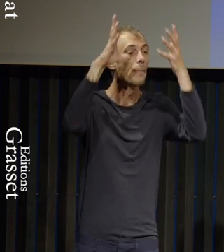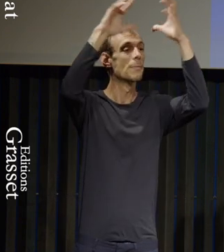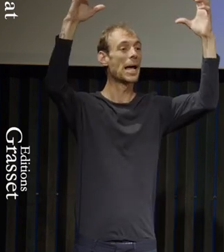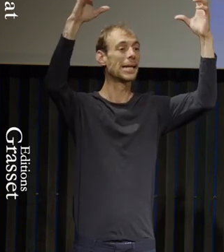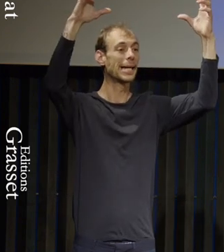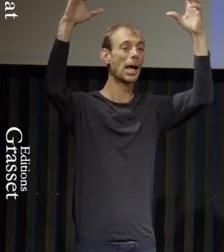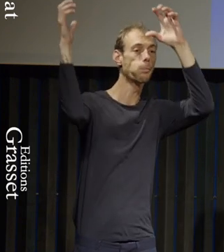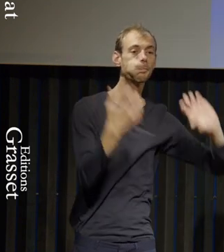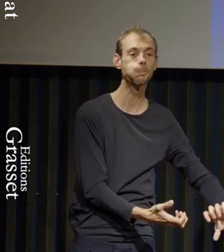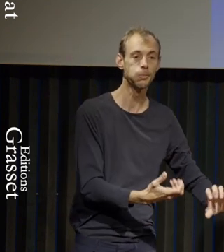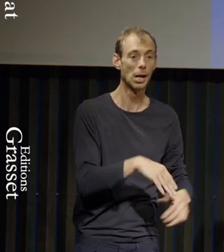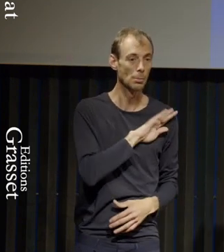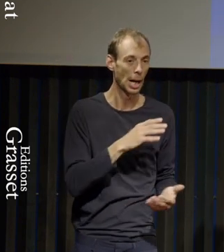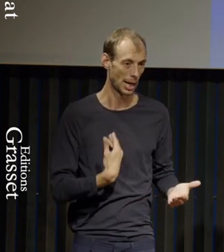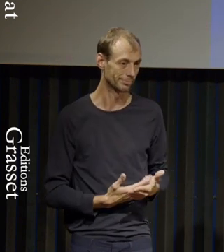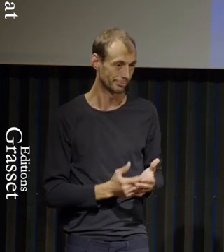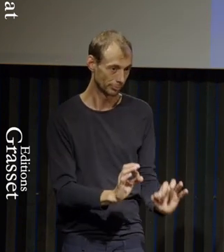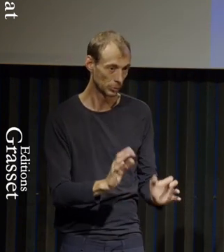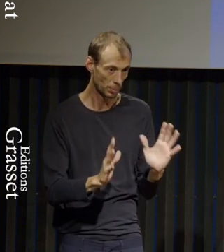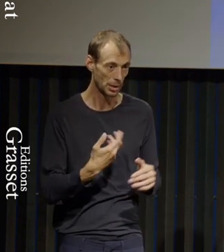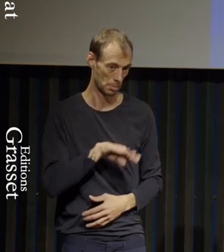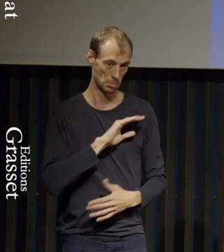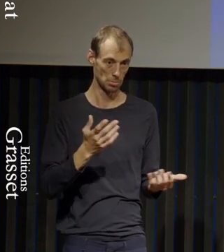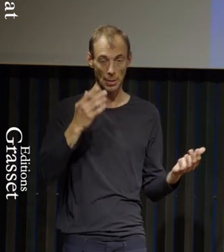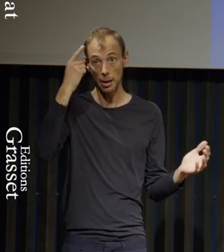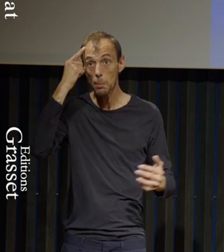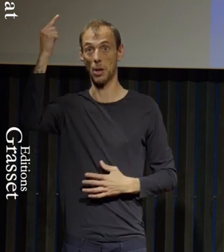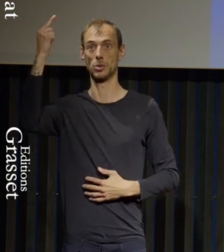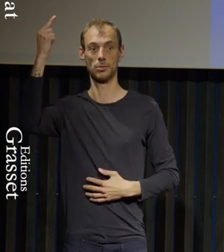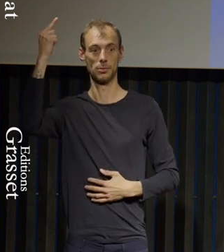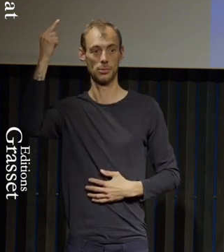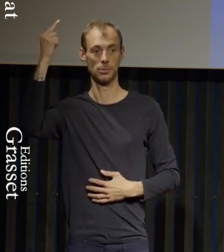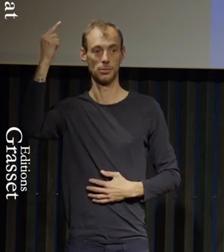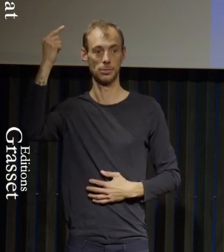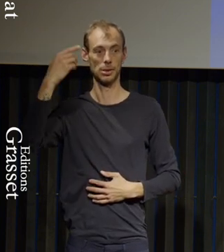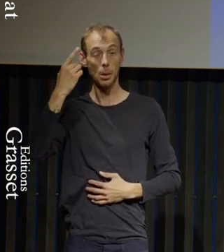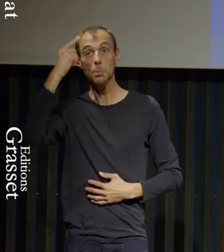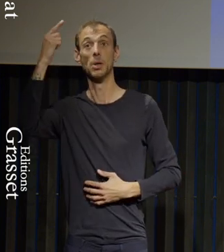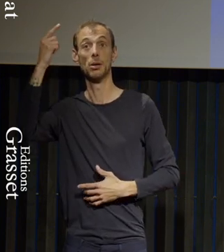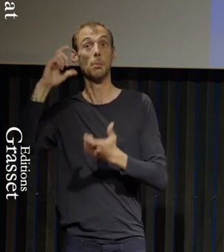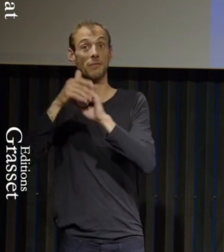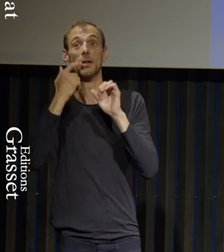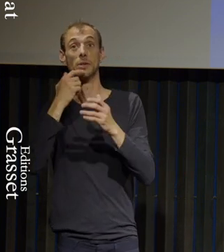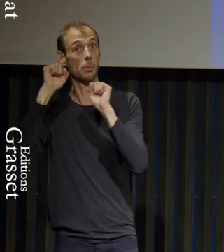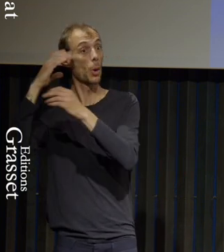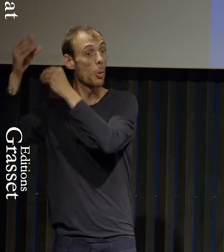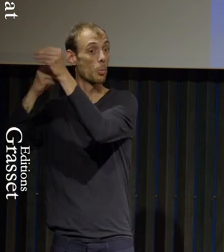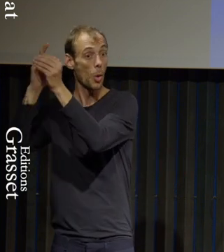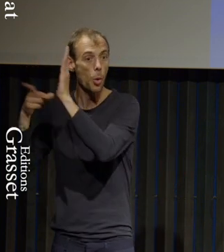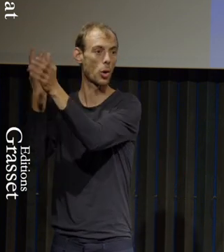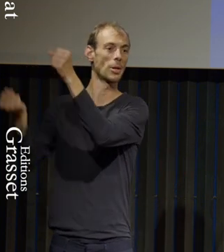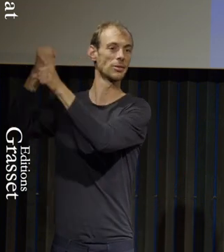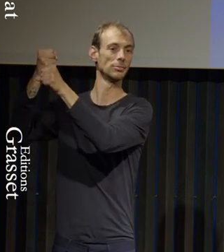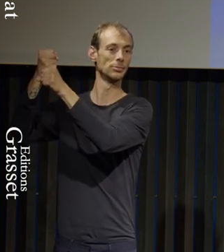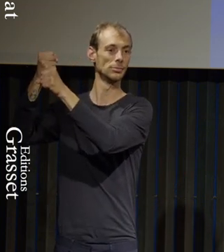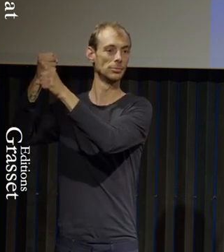au réel en se mettant à penser. Et donc en étant capable de recréer le monde. C'est un pouvoir de création,